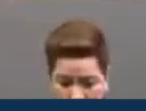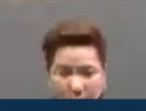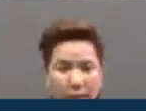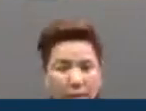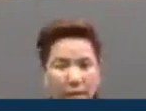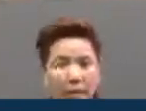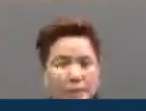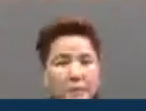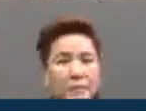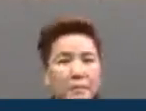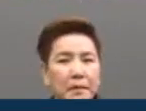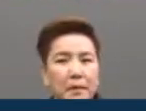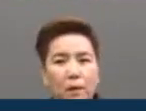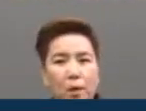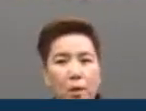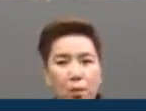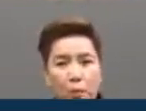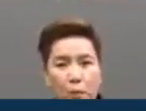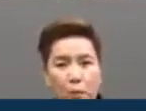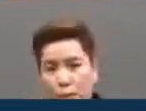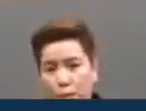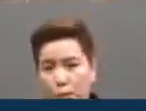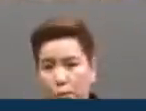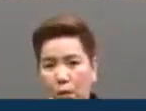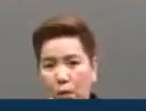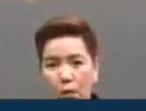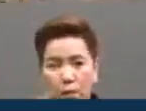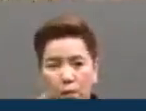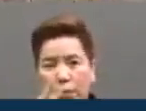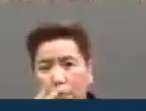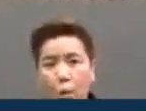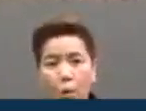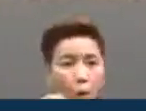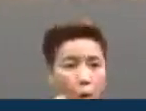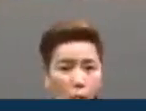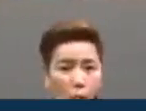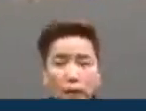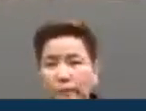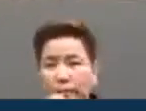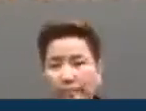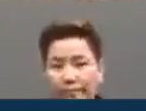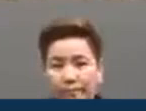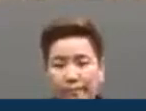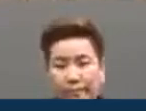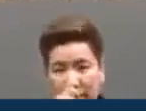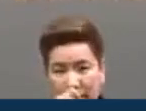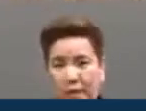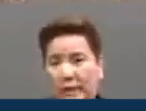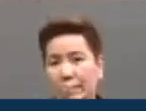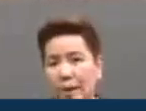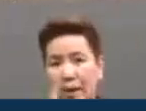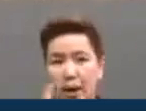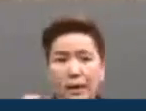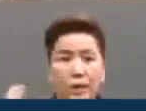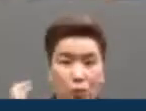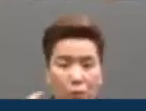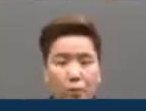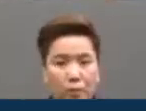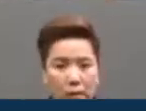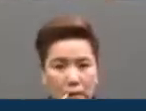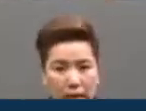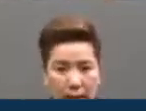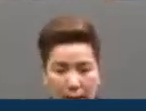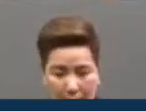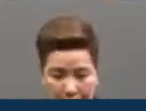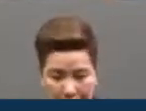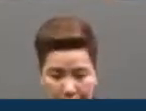จในแนวทางที่ให้และมีการตั้งคณะทำงานขึ้นมาเจรจาหาทางออกแก้ปัญหาอ้อยและน้ำตาลทรายร่วมกันชาวไร่อ้อยจึ